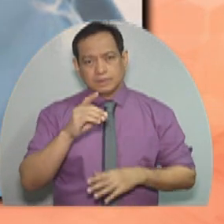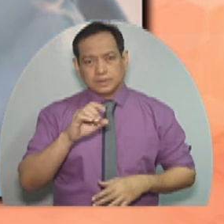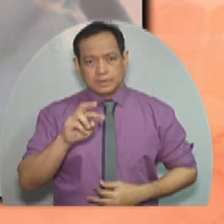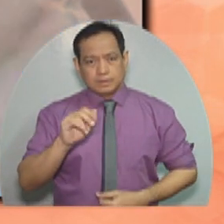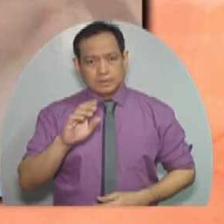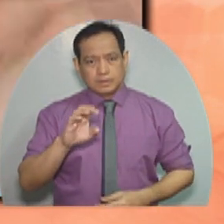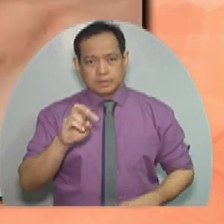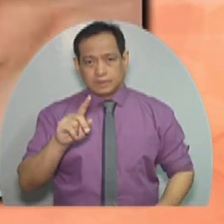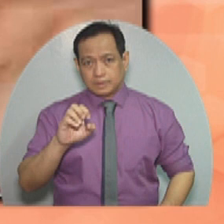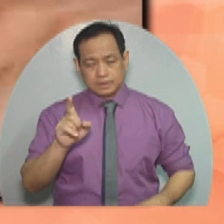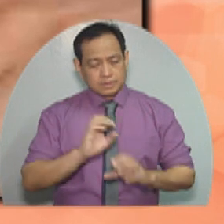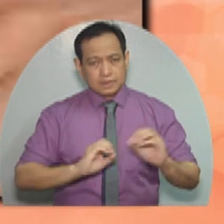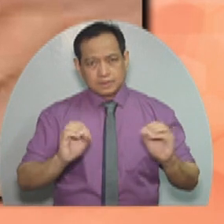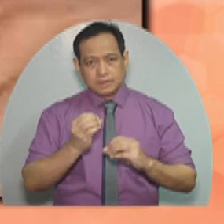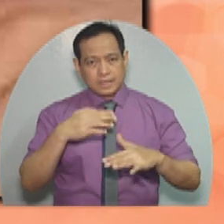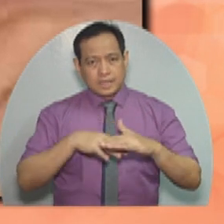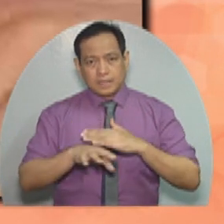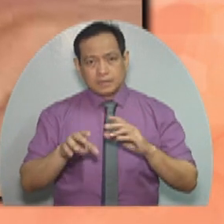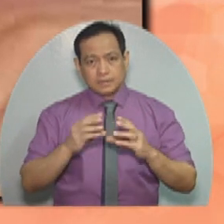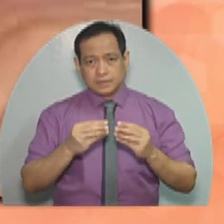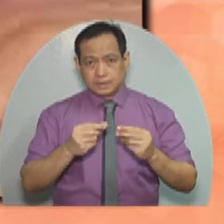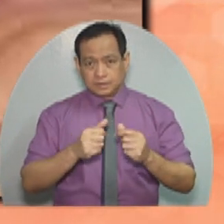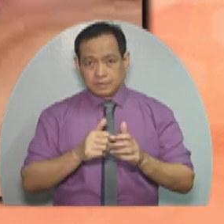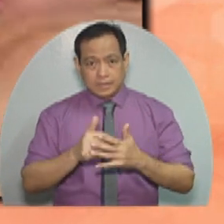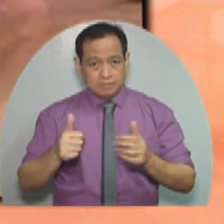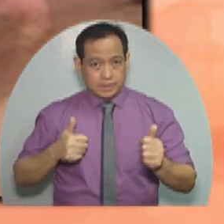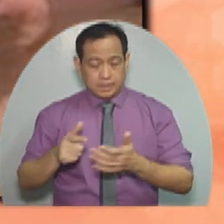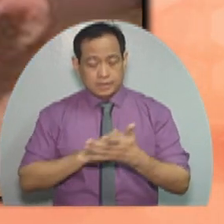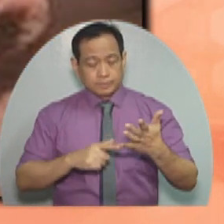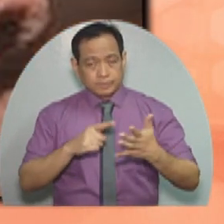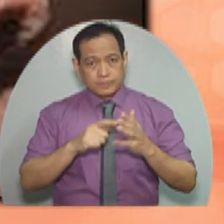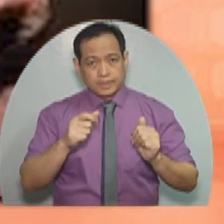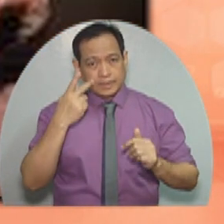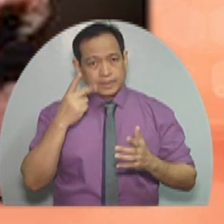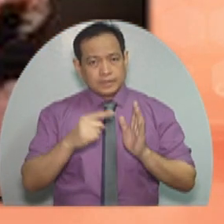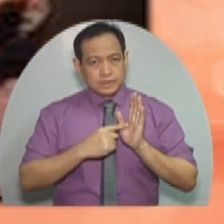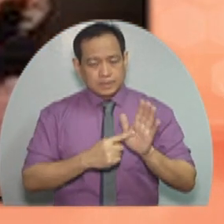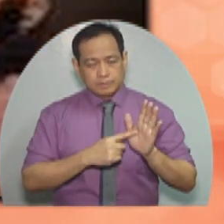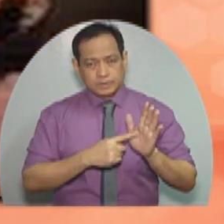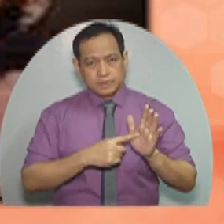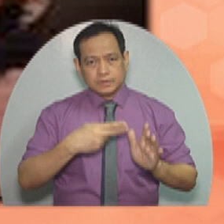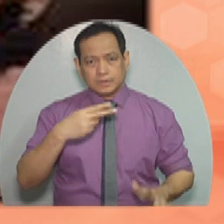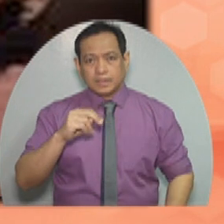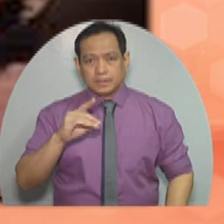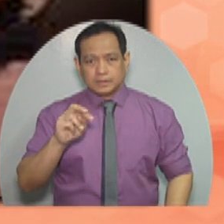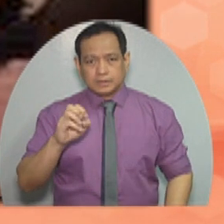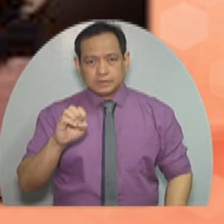cortex, dahil dito, walang paraan para ito ay maiwasan. Kadalasan nakikita ang sintomas